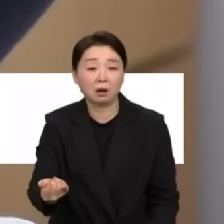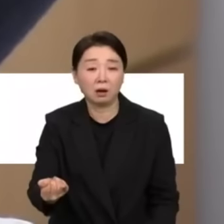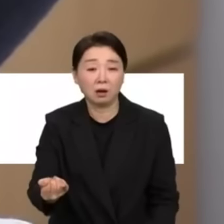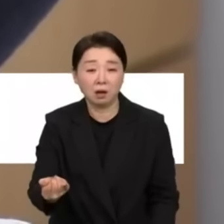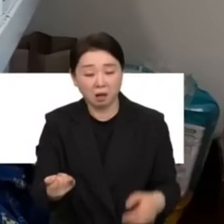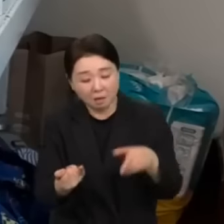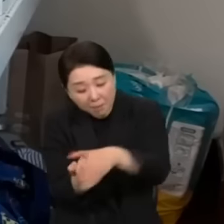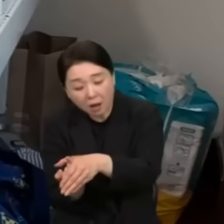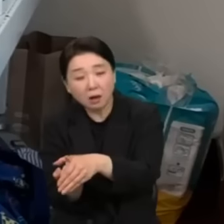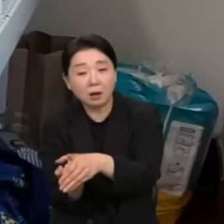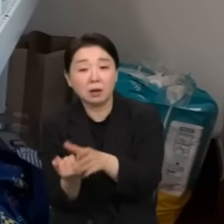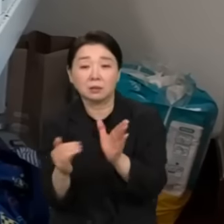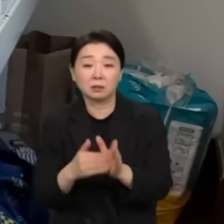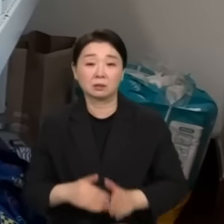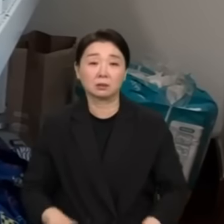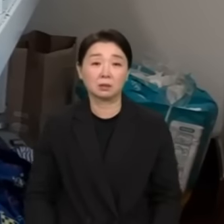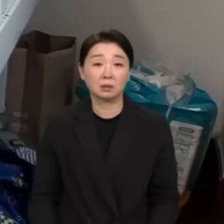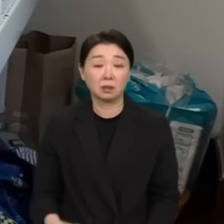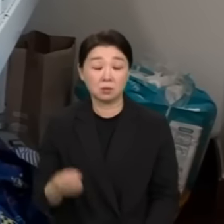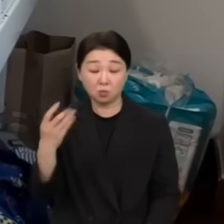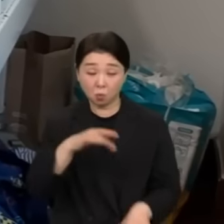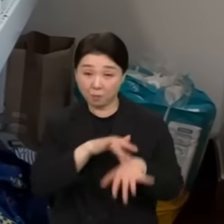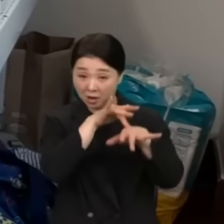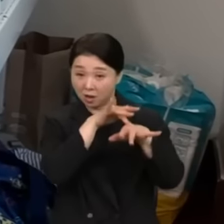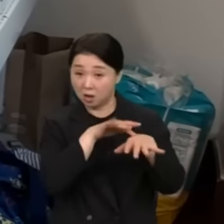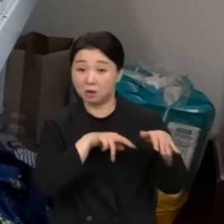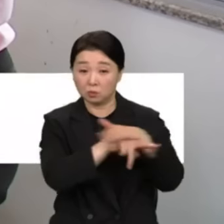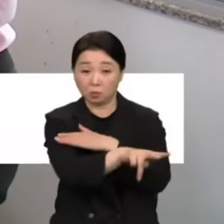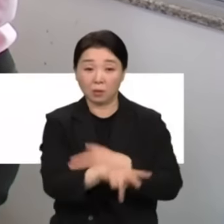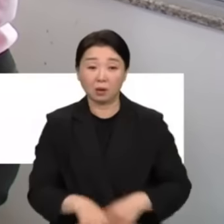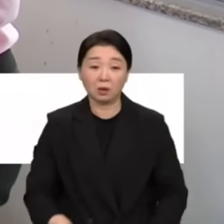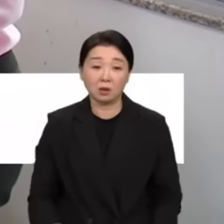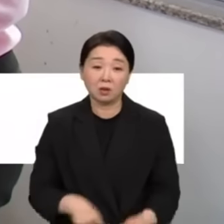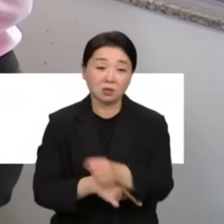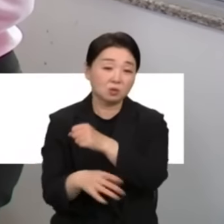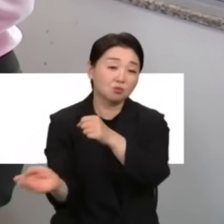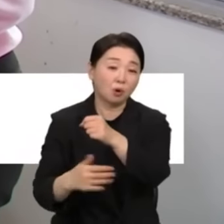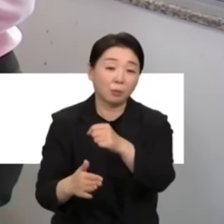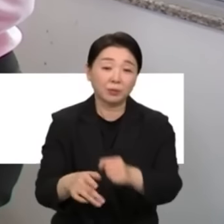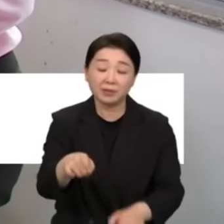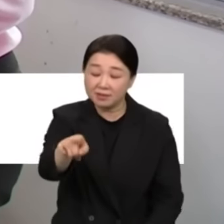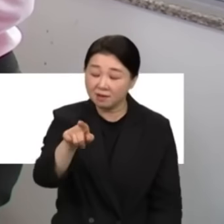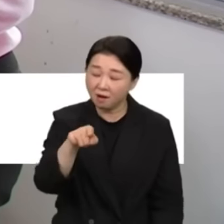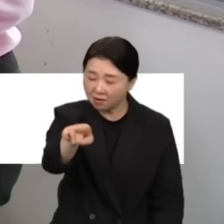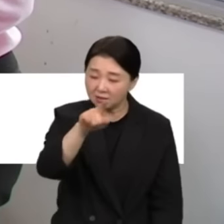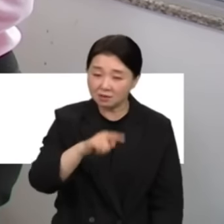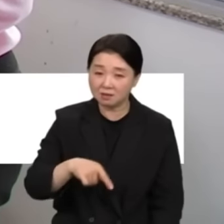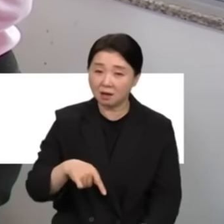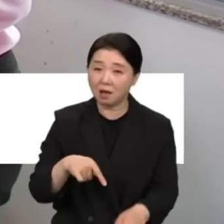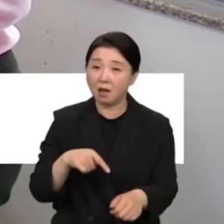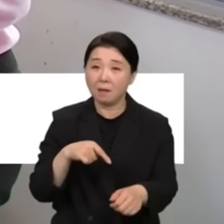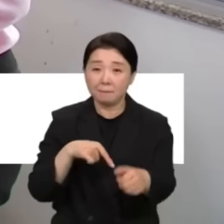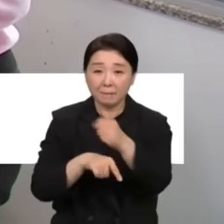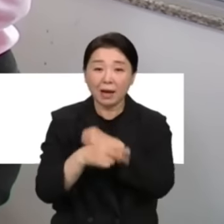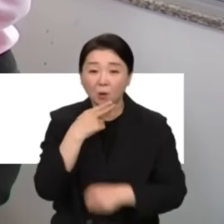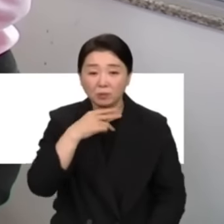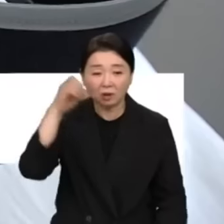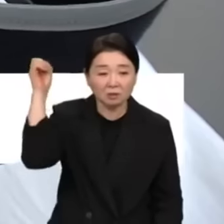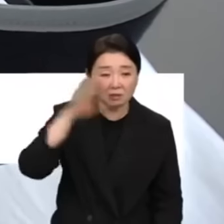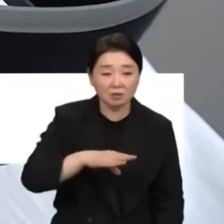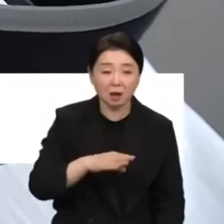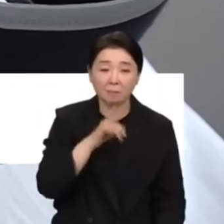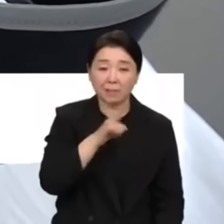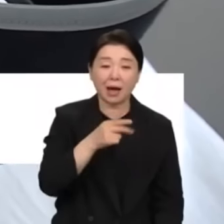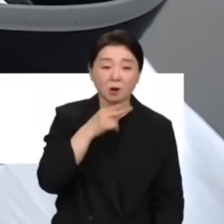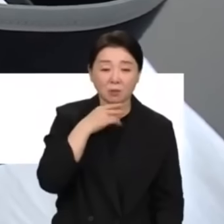파는데 그리고는 사라졌습니다. 이유도 없이 뭐 네가 어쩌냐 저쩌냐도 없어 그냥